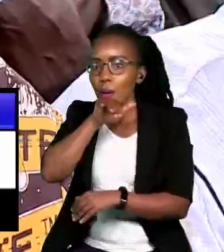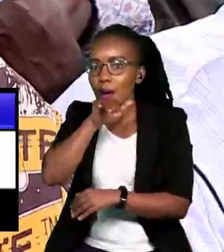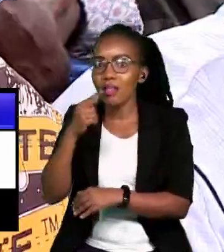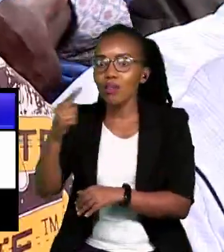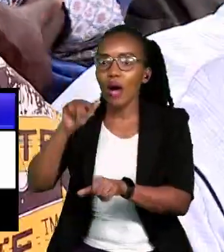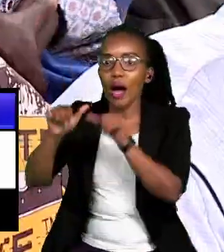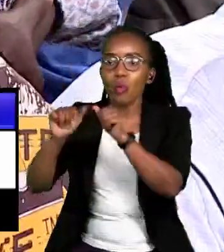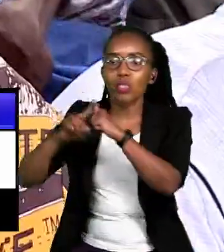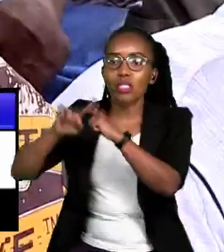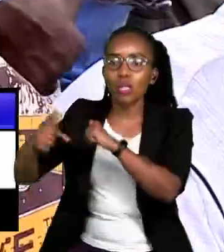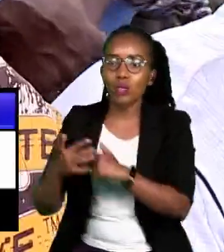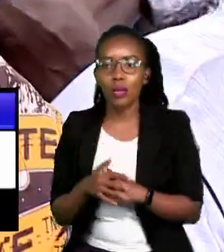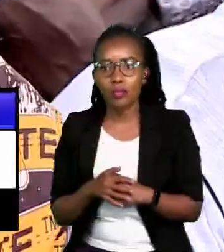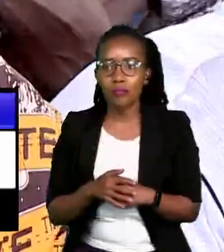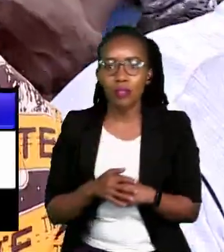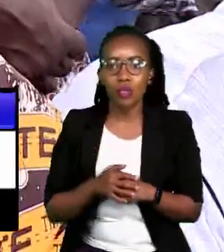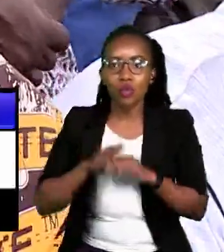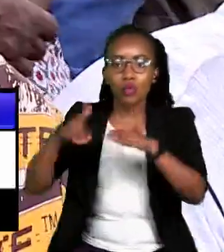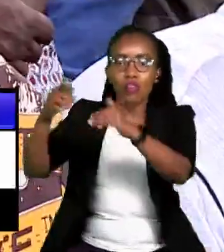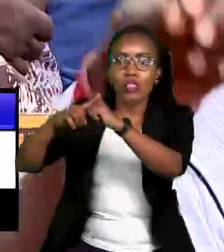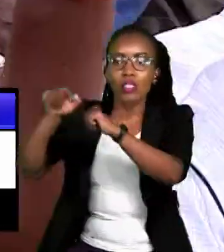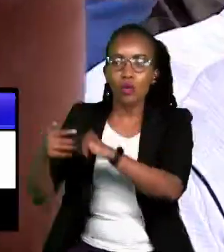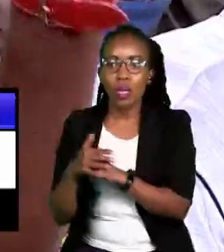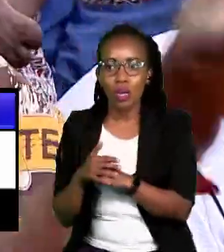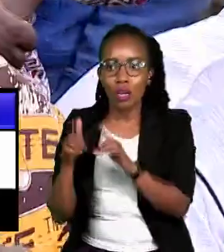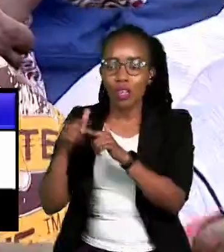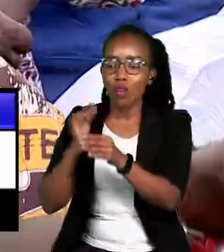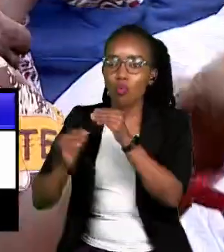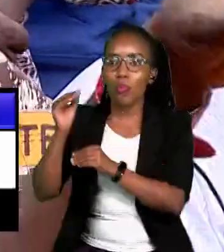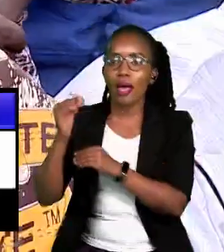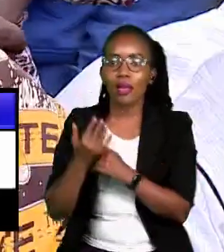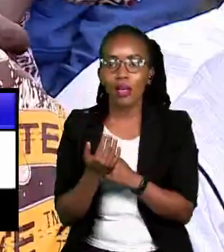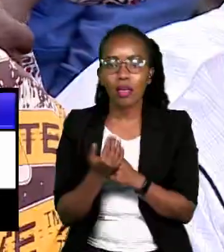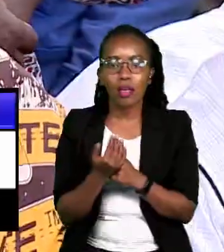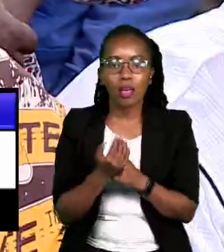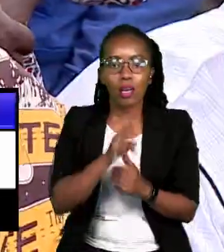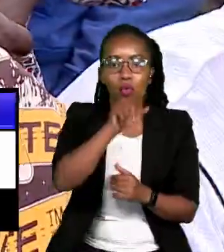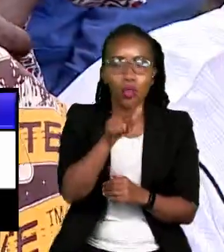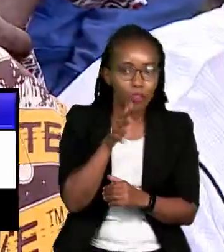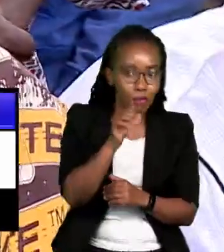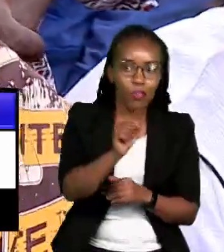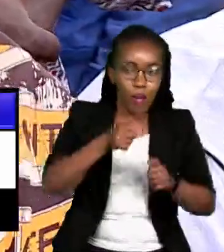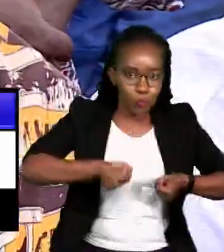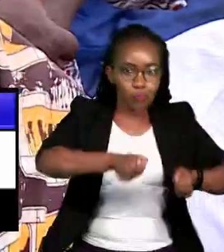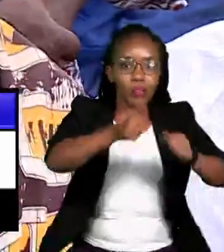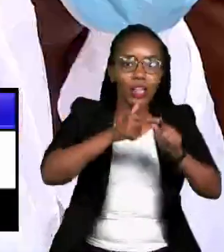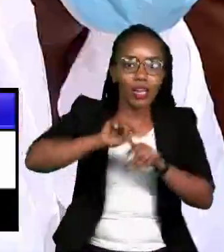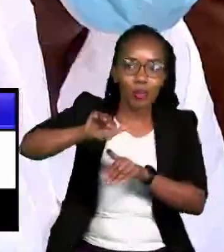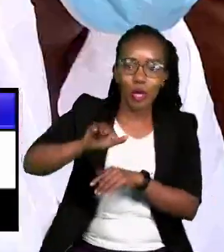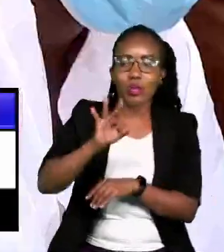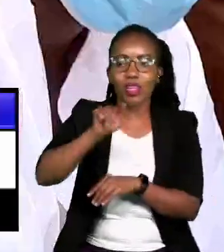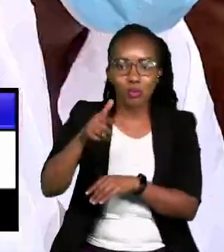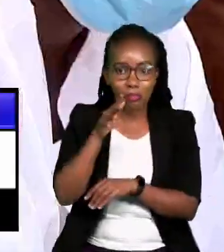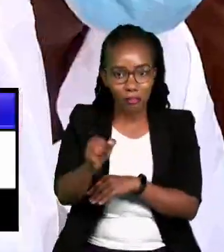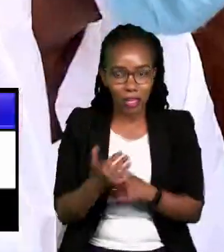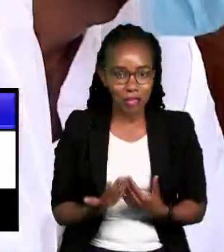6,000. If you are given 6,000, you will buy 2,500 at Wilbur and remain with 3,500.